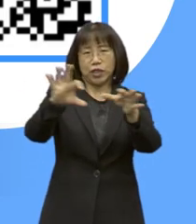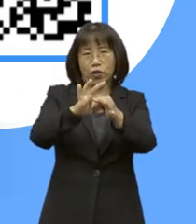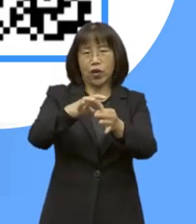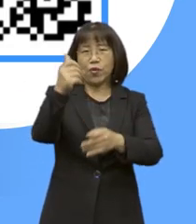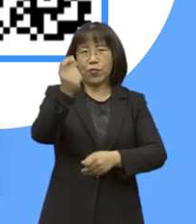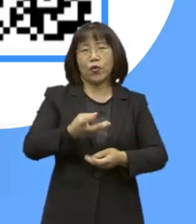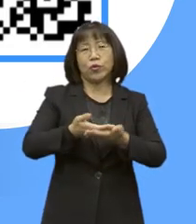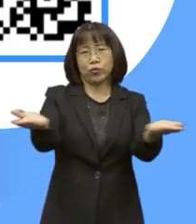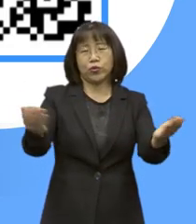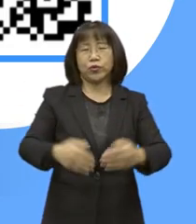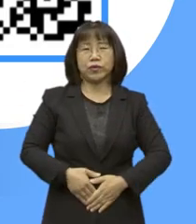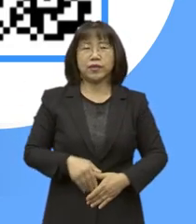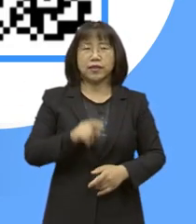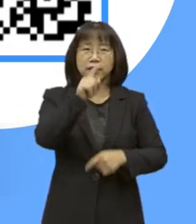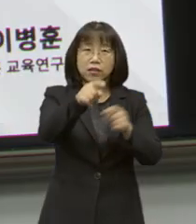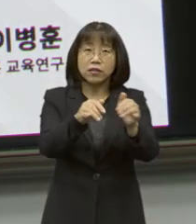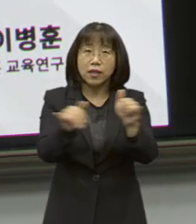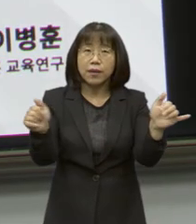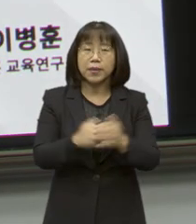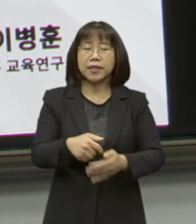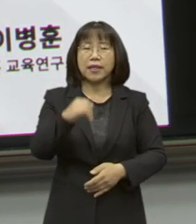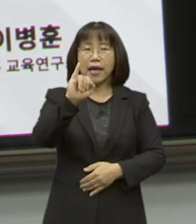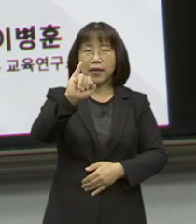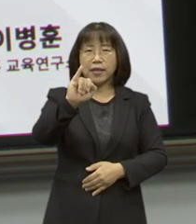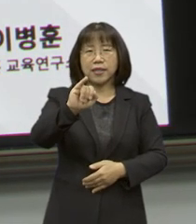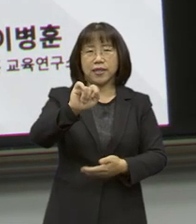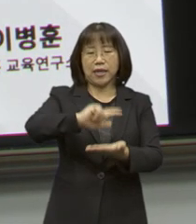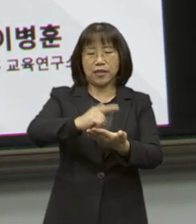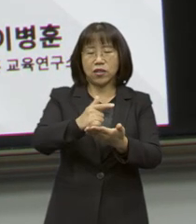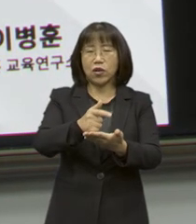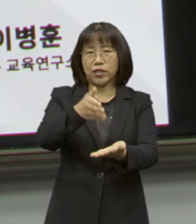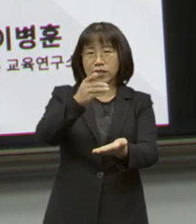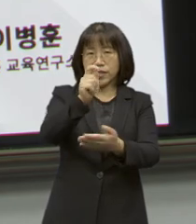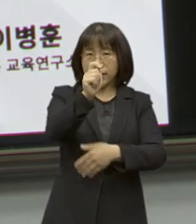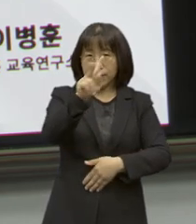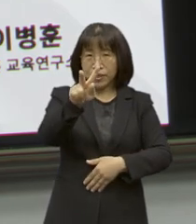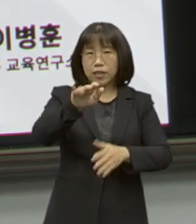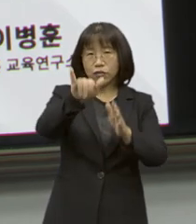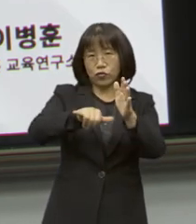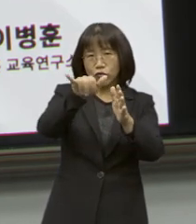전송됩니다. 신청한 구민은 아이강서TV 유튜브 채널을